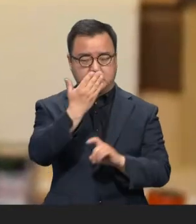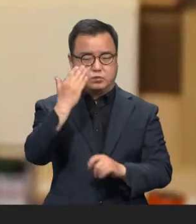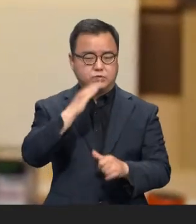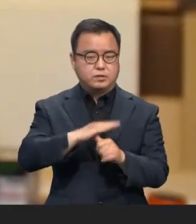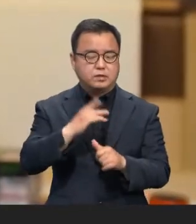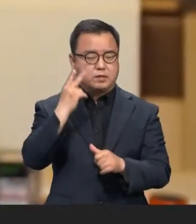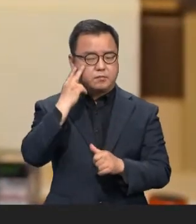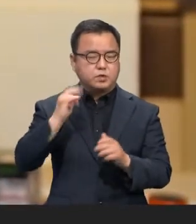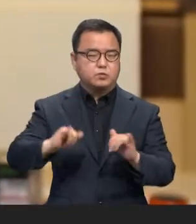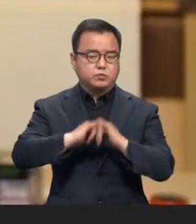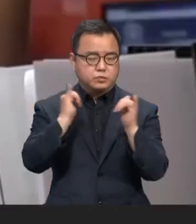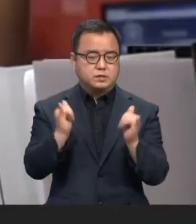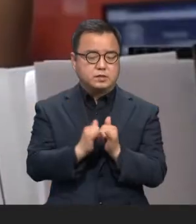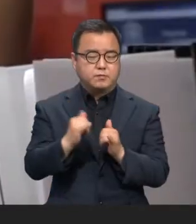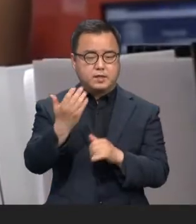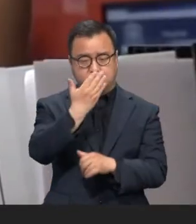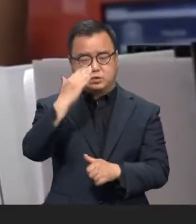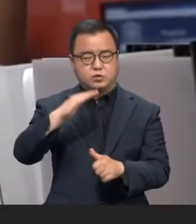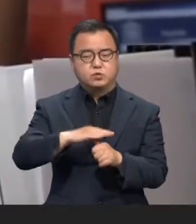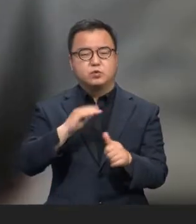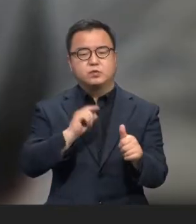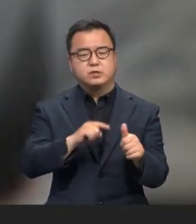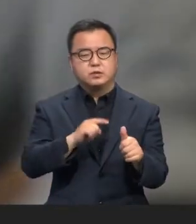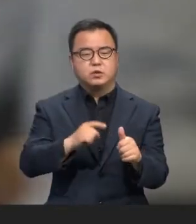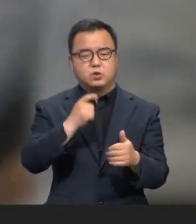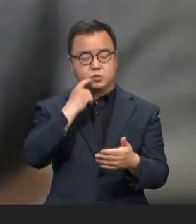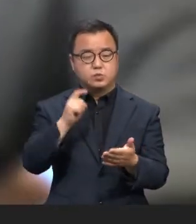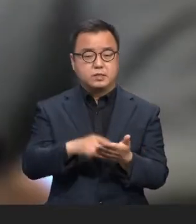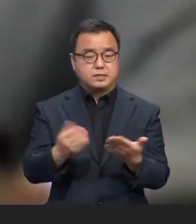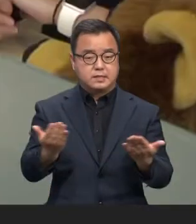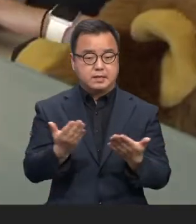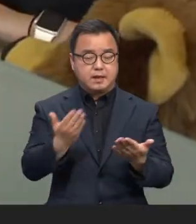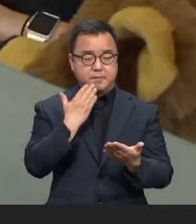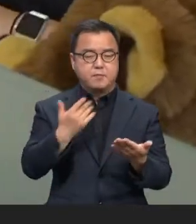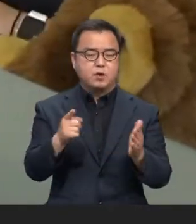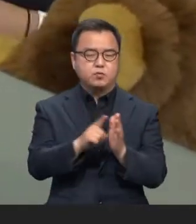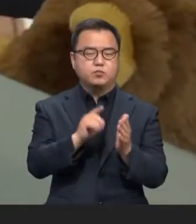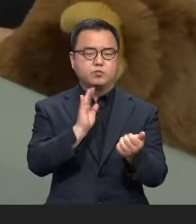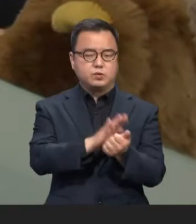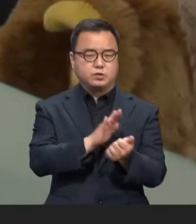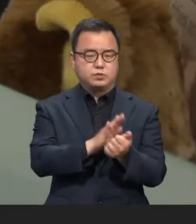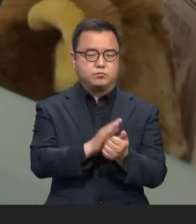미국 사회는 청소년들이 쉽게 창업할 수 있도록 전폭적으로 지원해왔습니다.